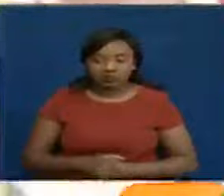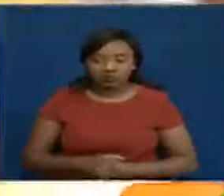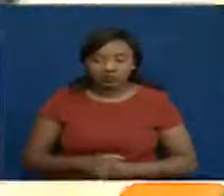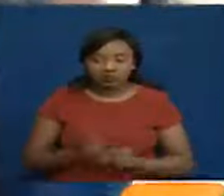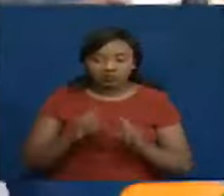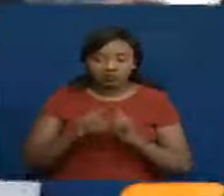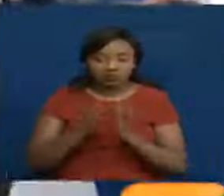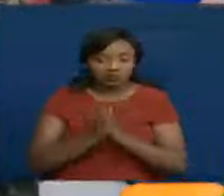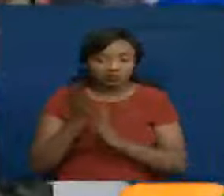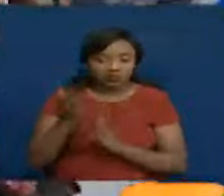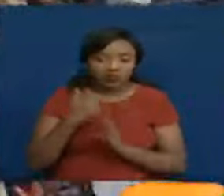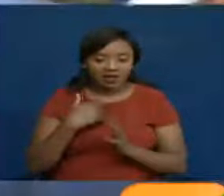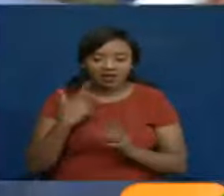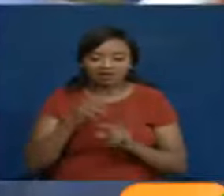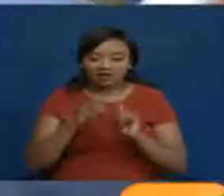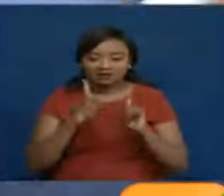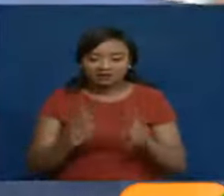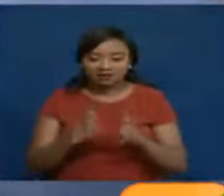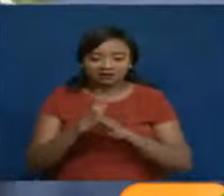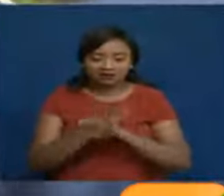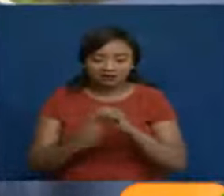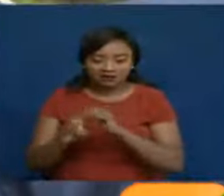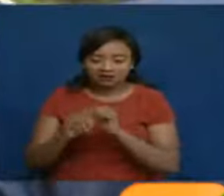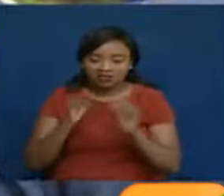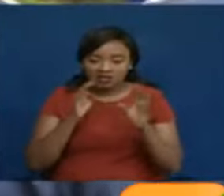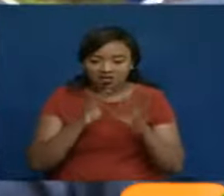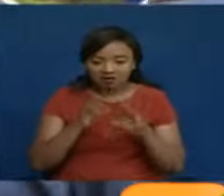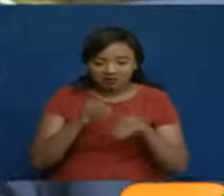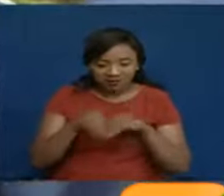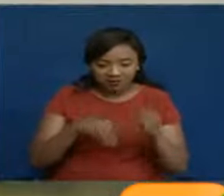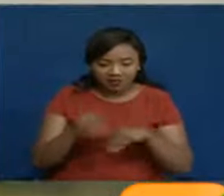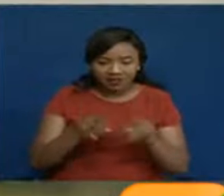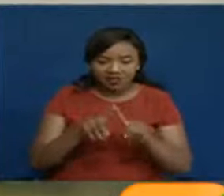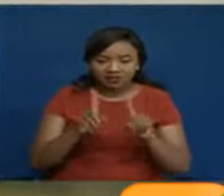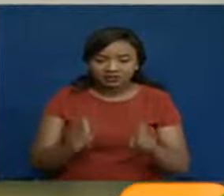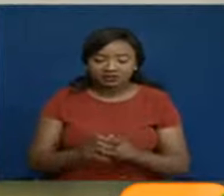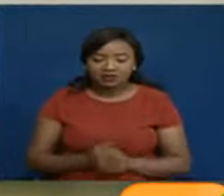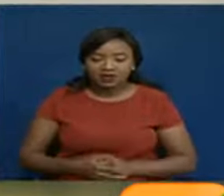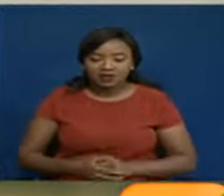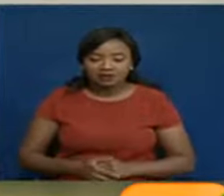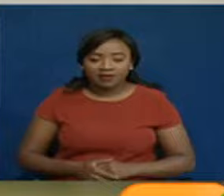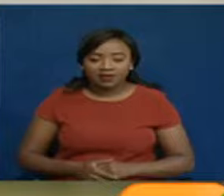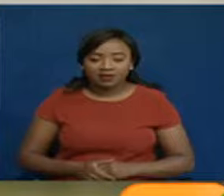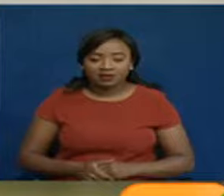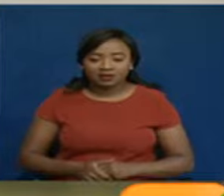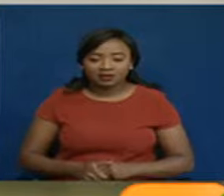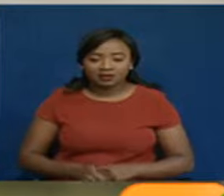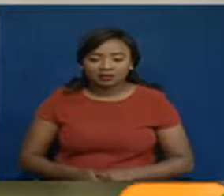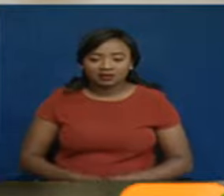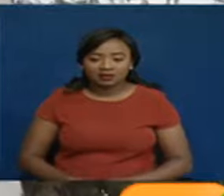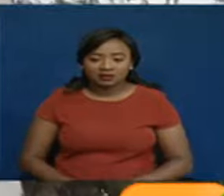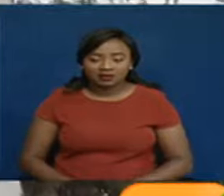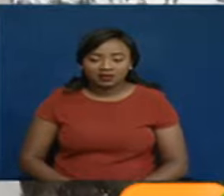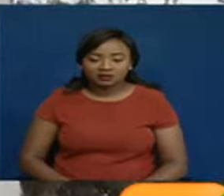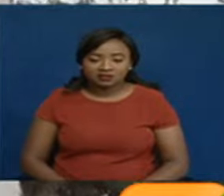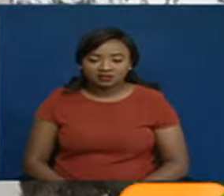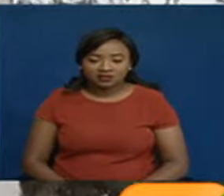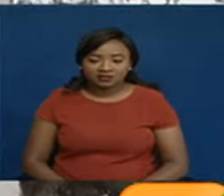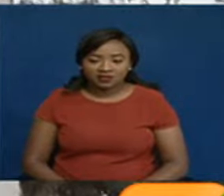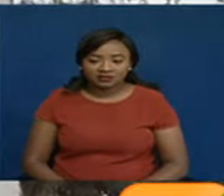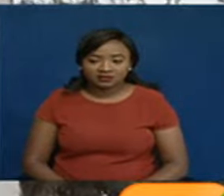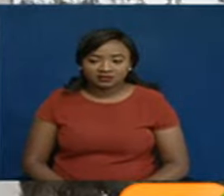mtihani katika kaunti ya Kiambu, vijana wawili walifumaniwa na maafisa wanaolinda mtihani wa KCSE katika shule ya upili